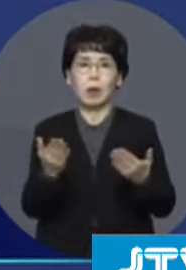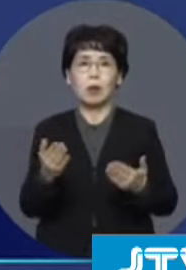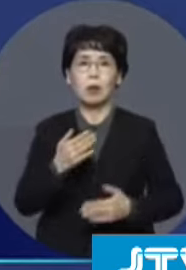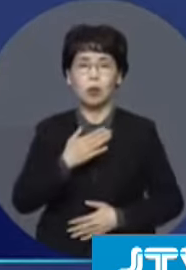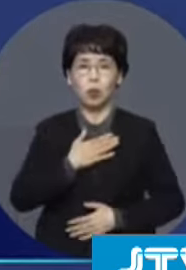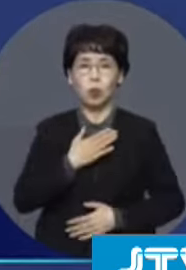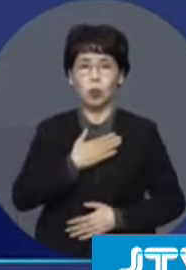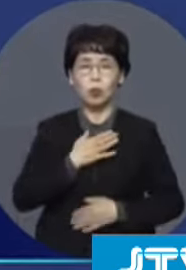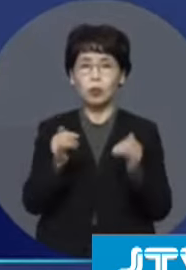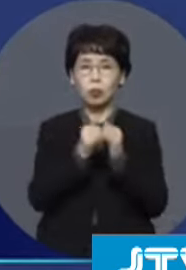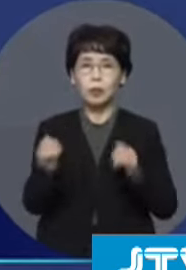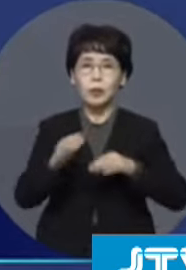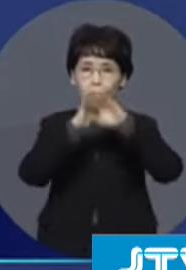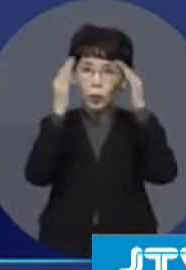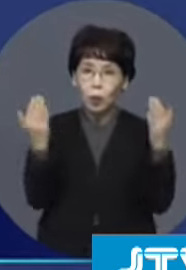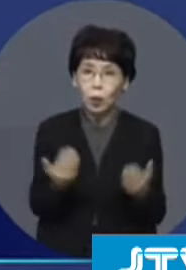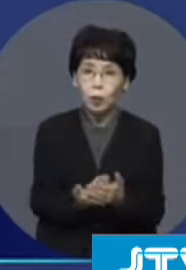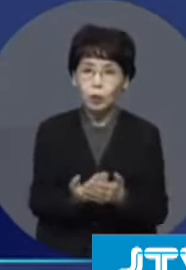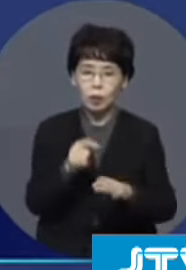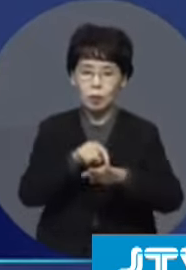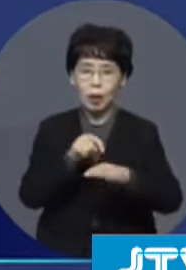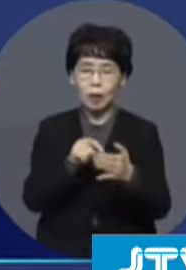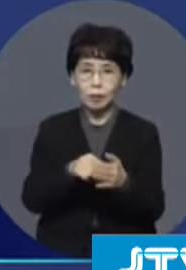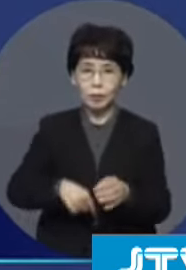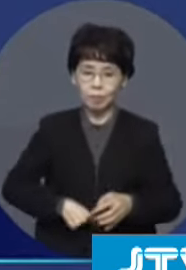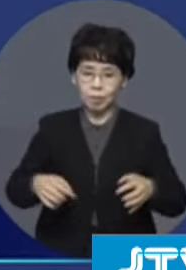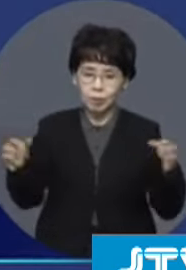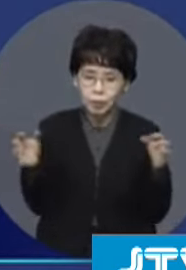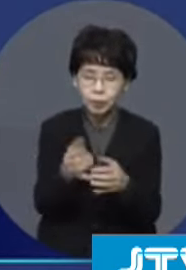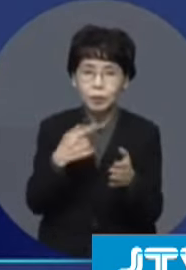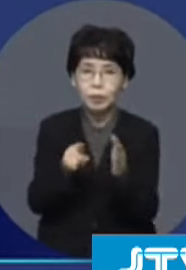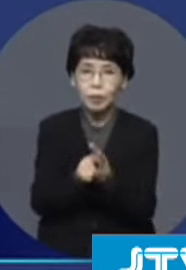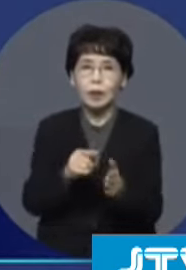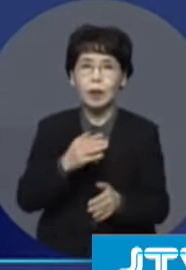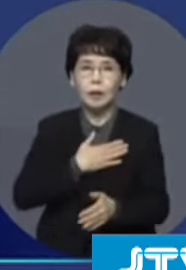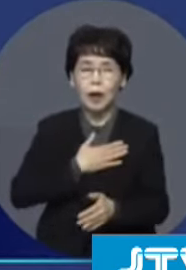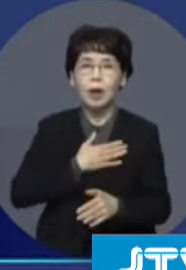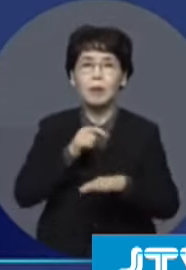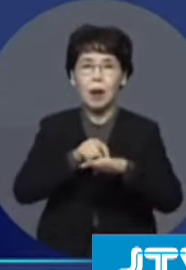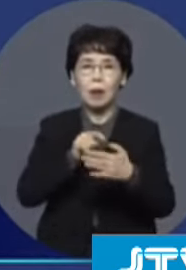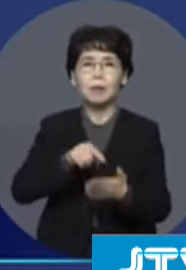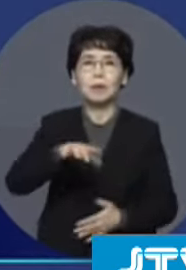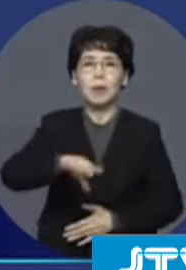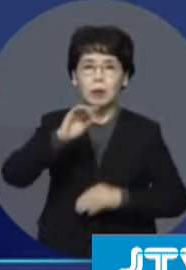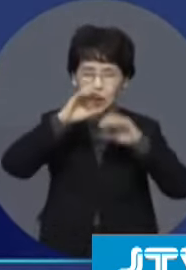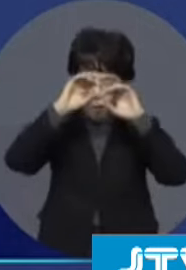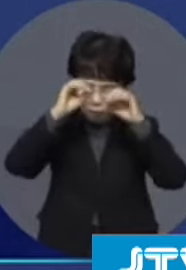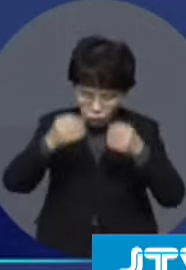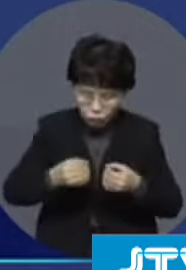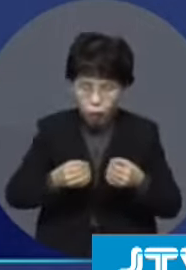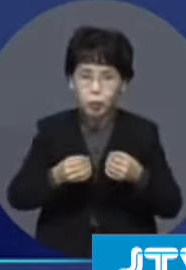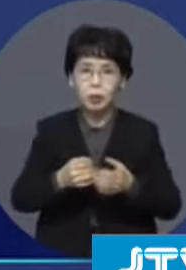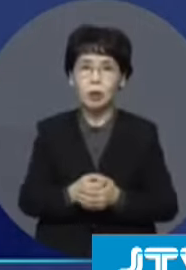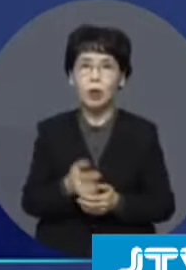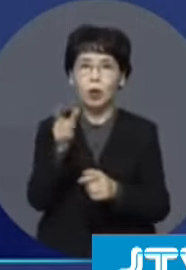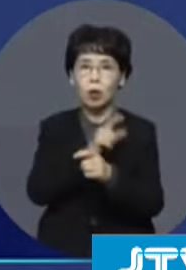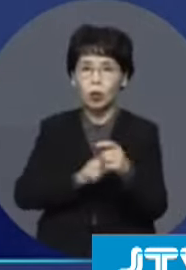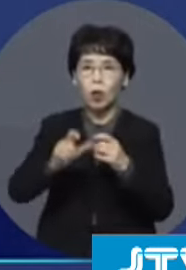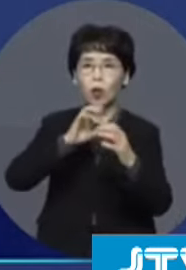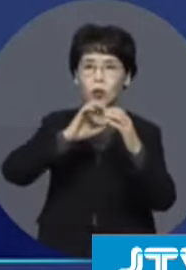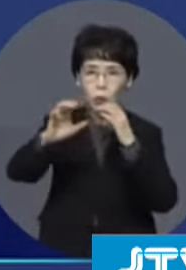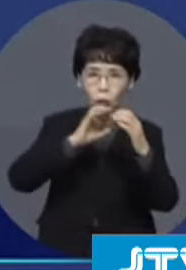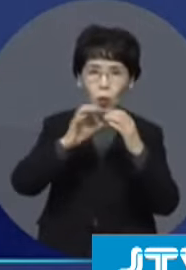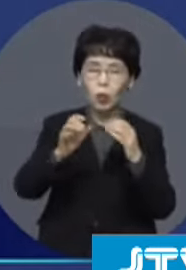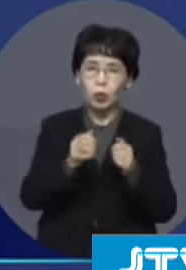저도 국민 모두의 마음을 모으기 위해 제 마음가짐부터 다시 돌아보면서 더